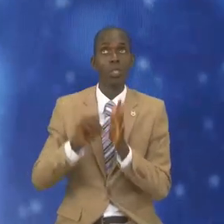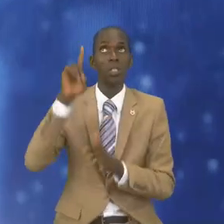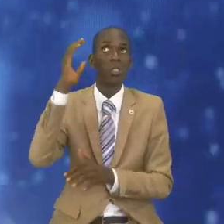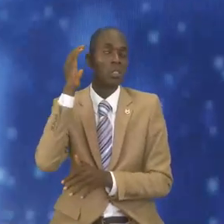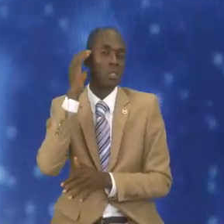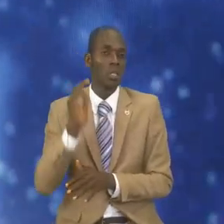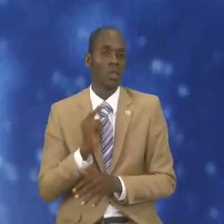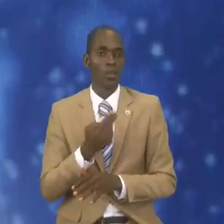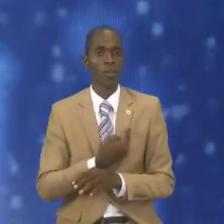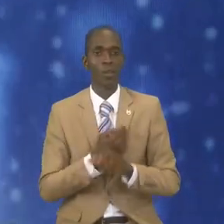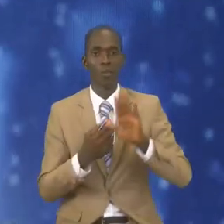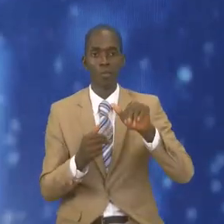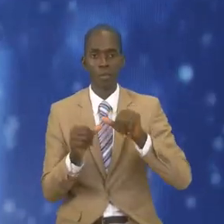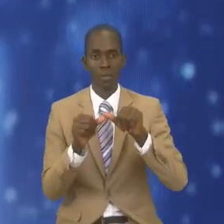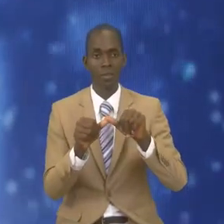écoute.